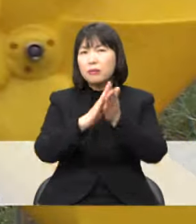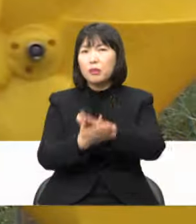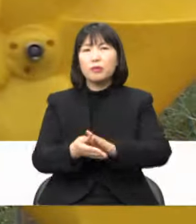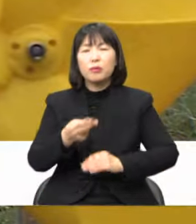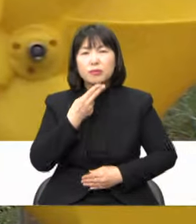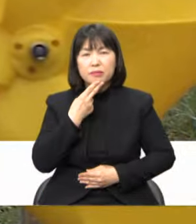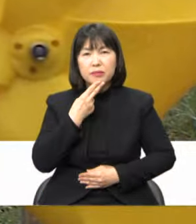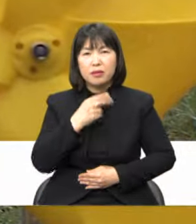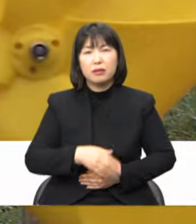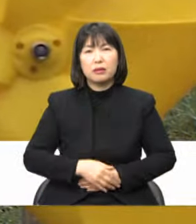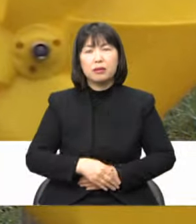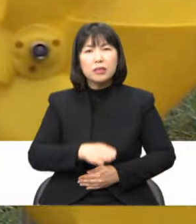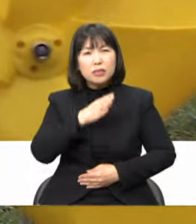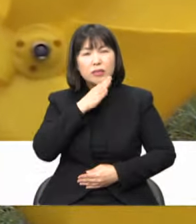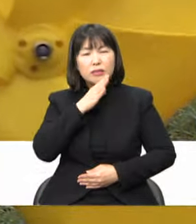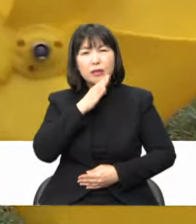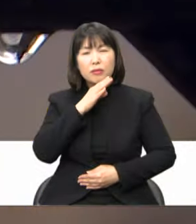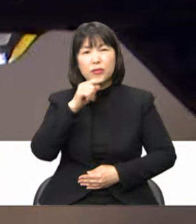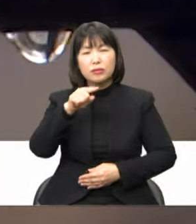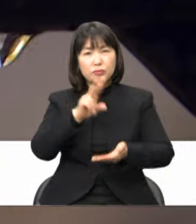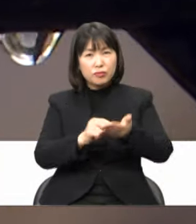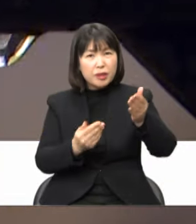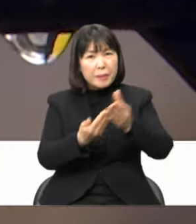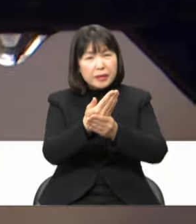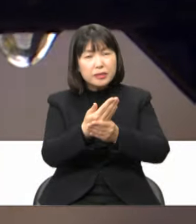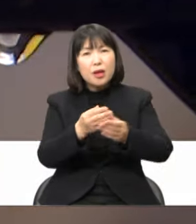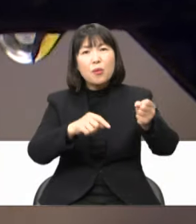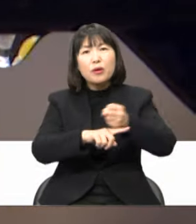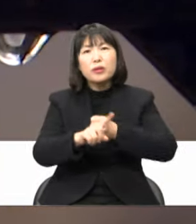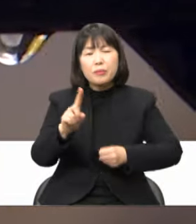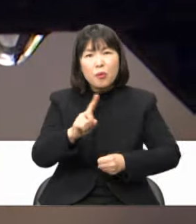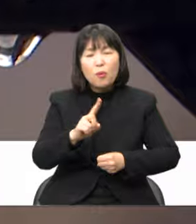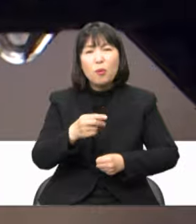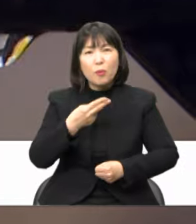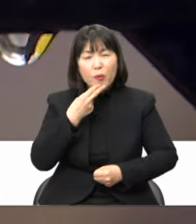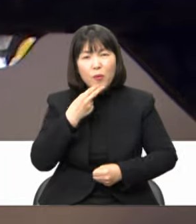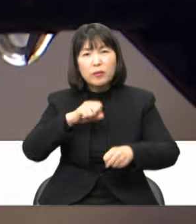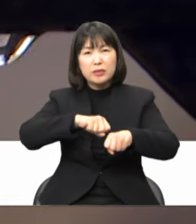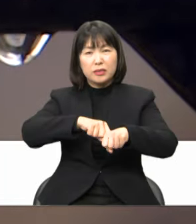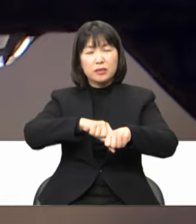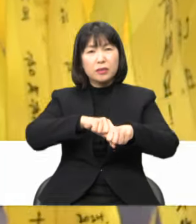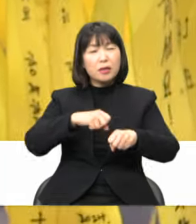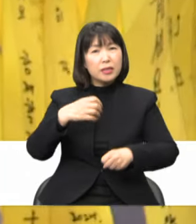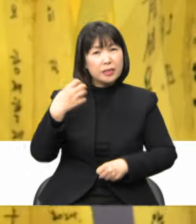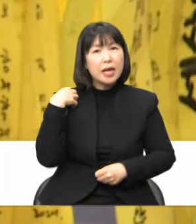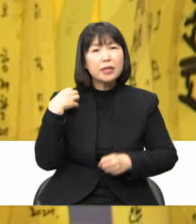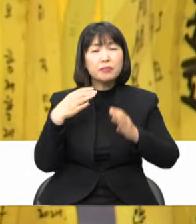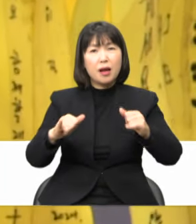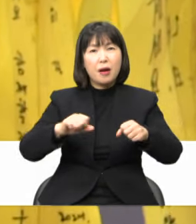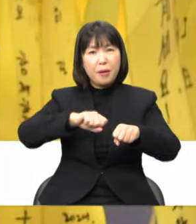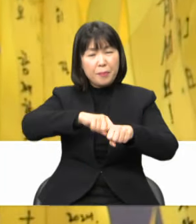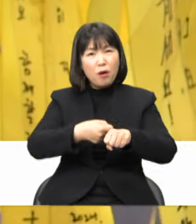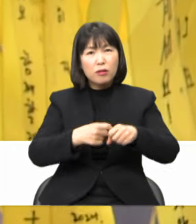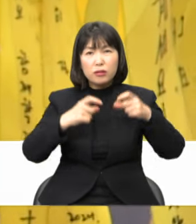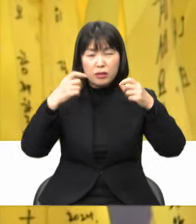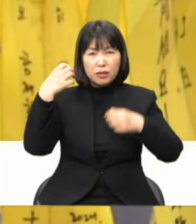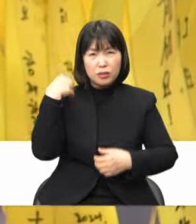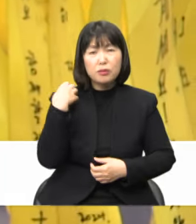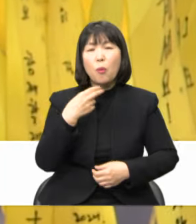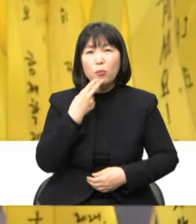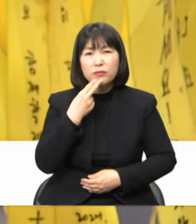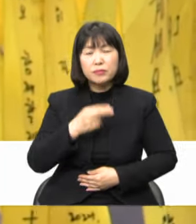진상규명과 책임자 처벌 문제가 해결되지 않았기 때문입니다 마음 한 구석엔 남은 가족에 대한